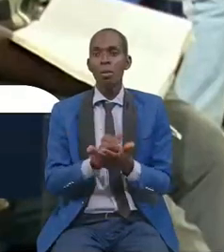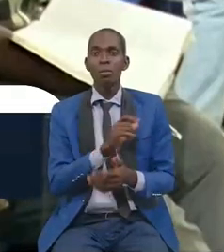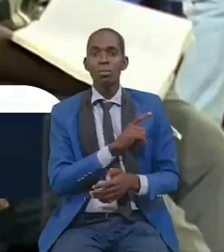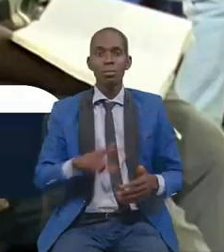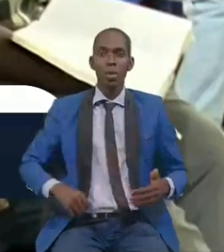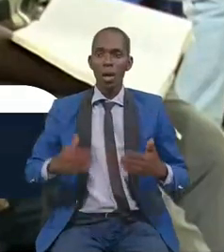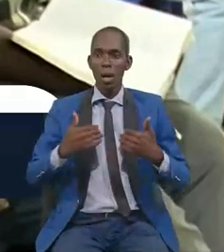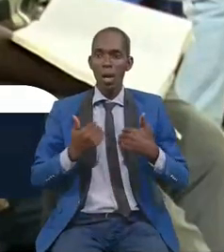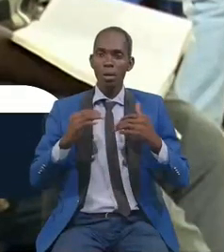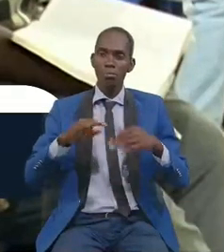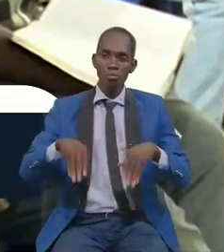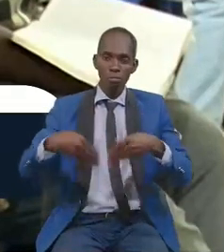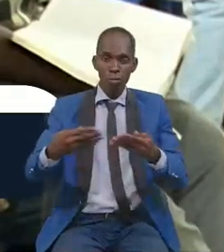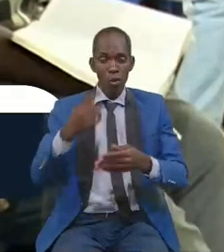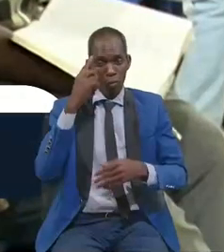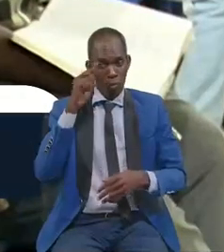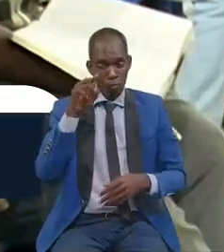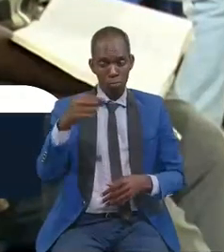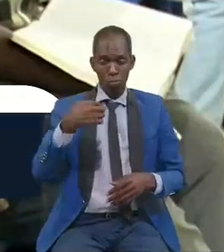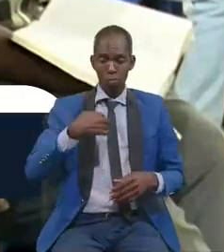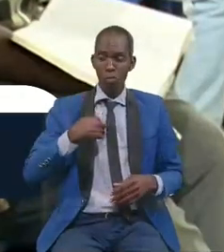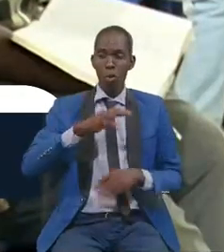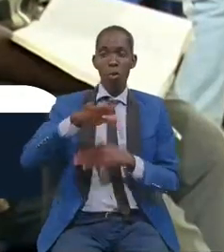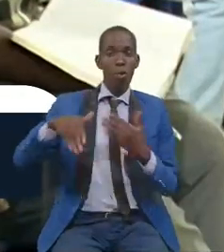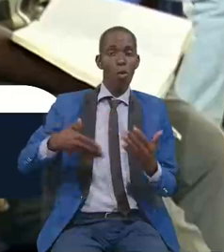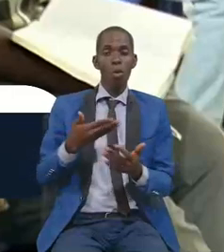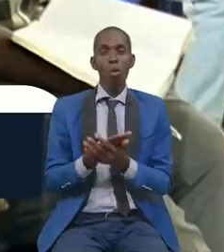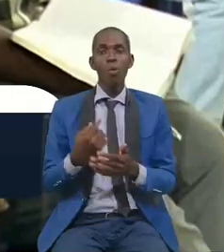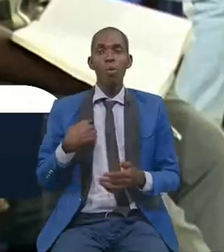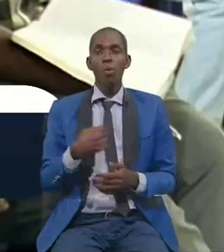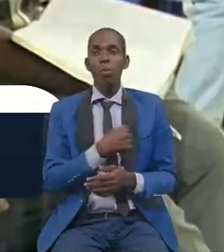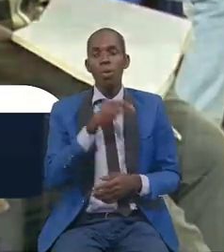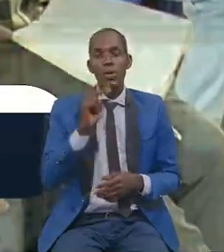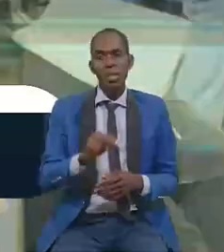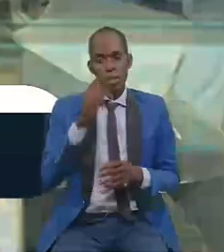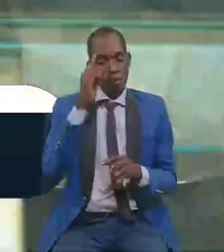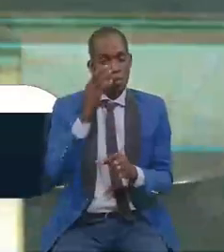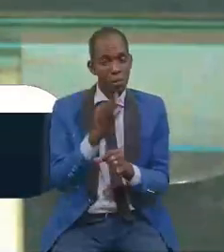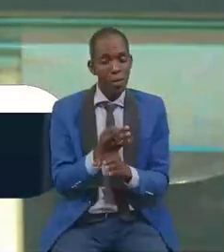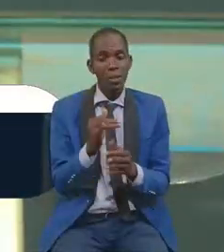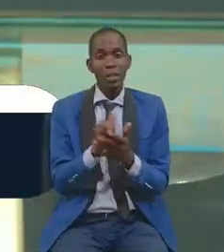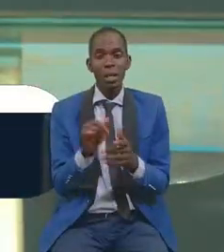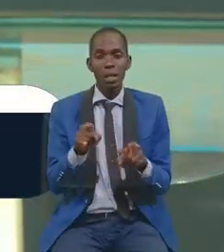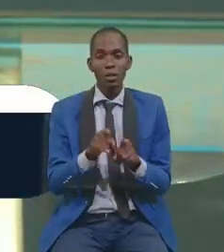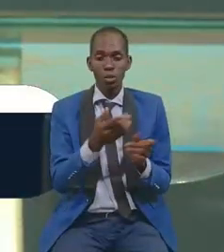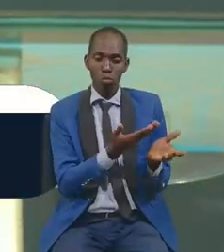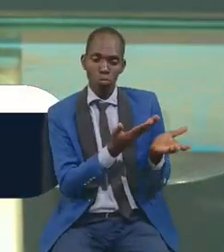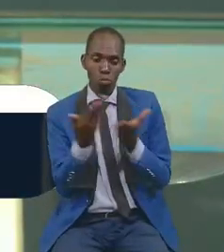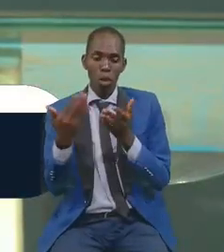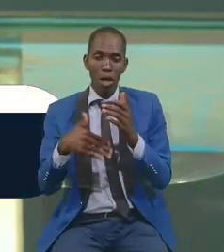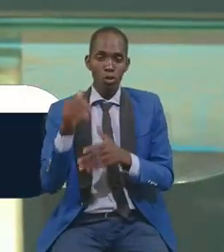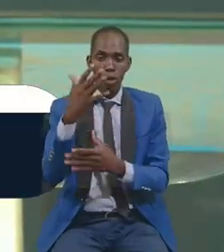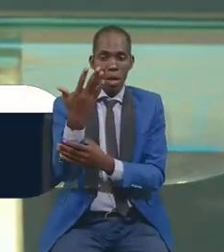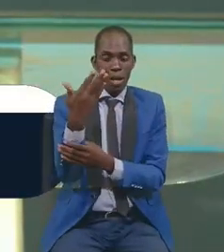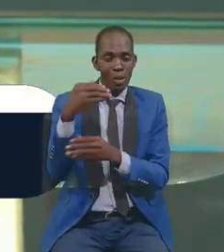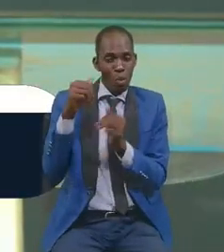tous, il faut la foi. Afin que, comme nous tendons la main de foi,